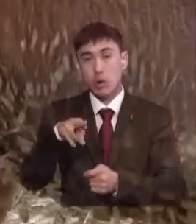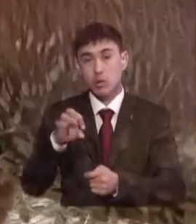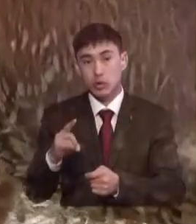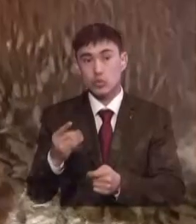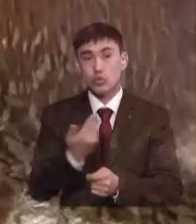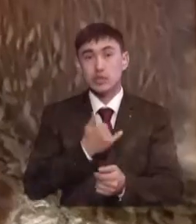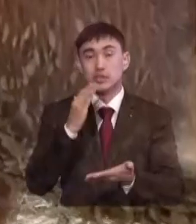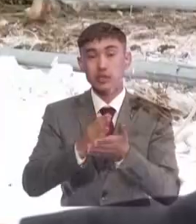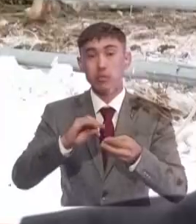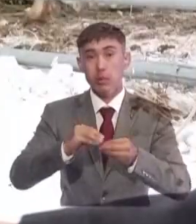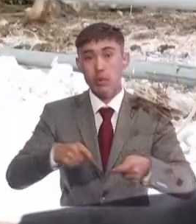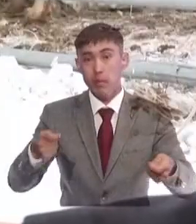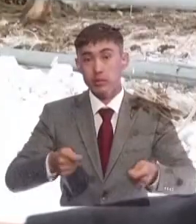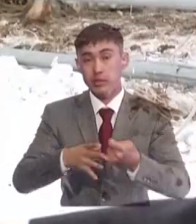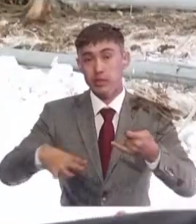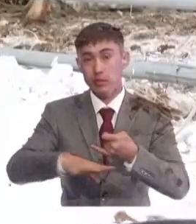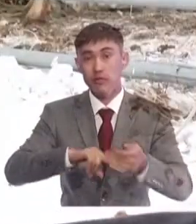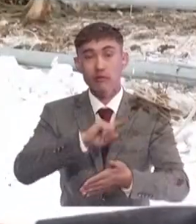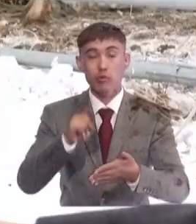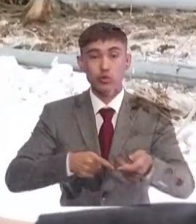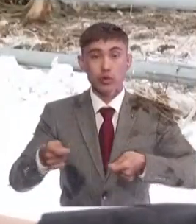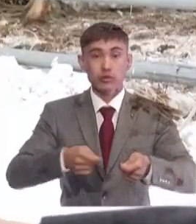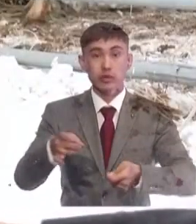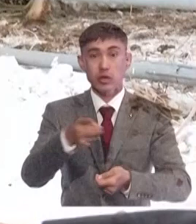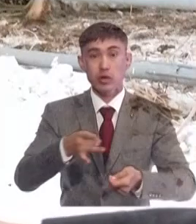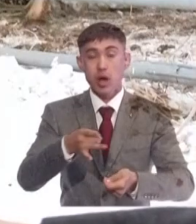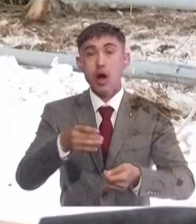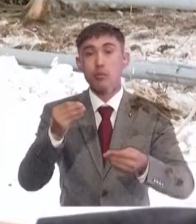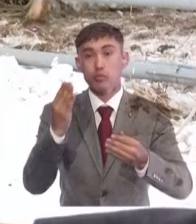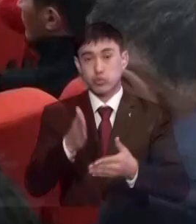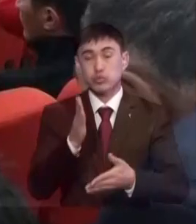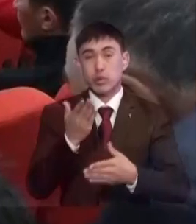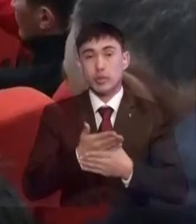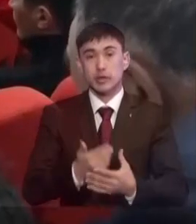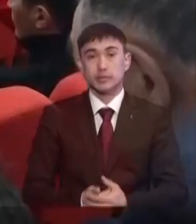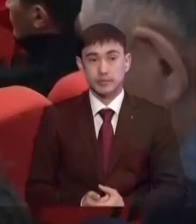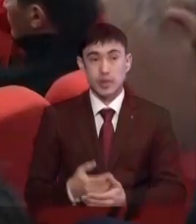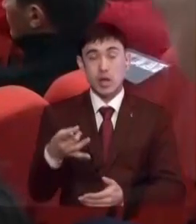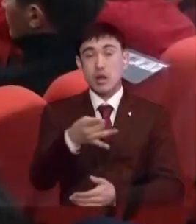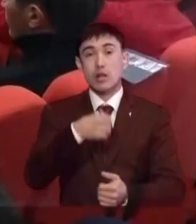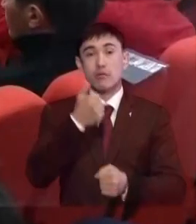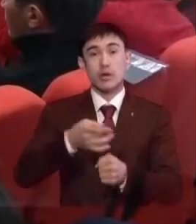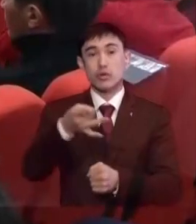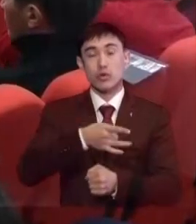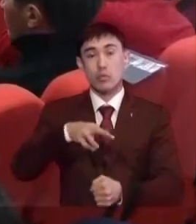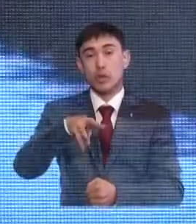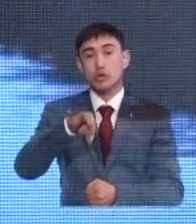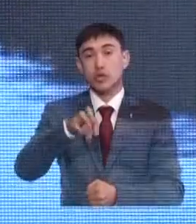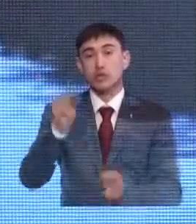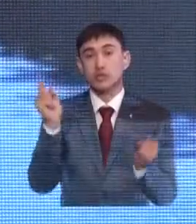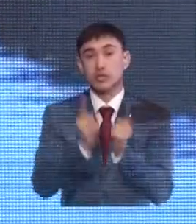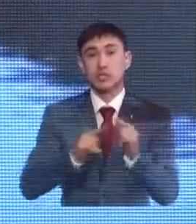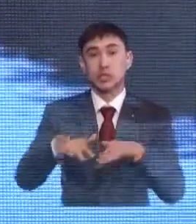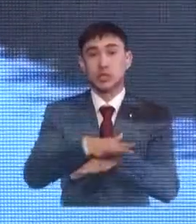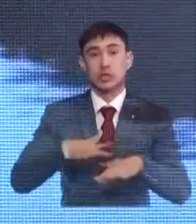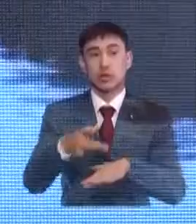нас есть проблемы с пастбищными землями. В этом вопросе руководство района обещают нам помочь. Глава региона Марат Султангазиев также встретился с